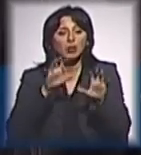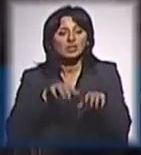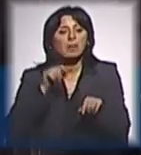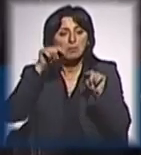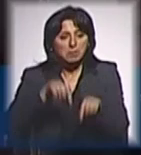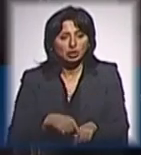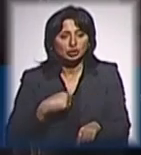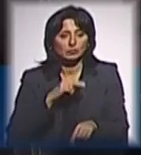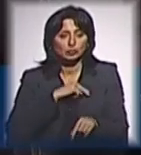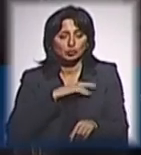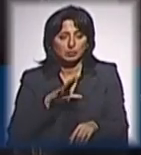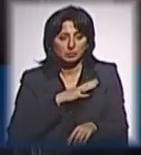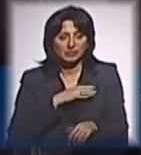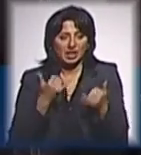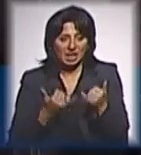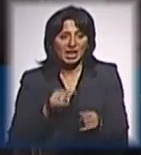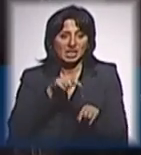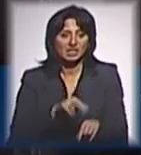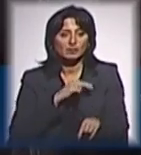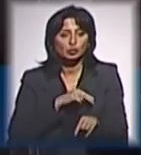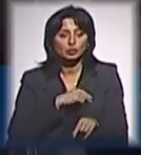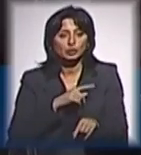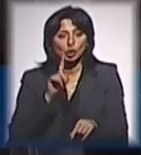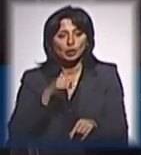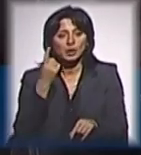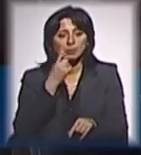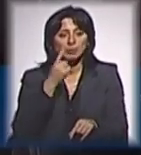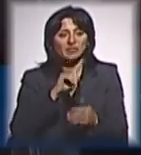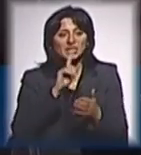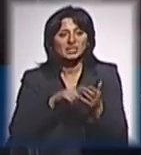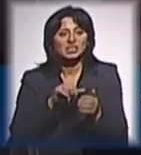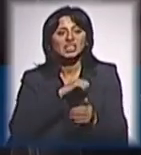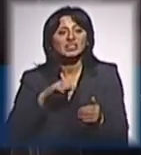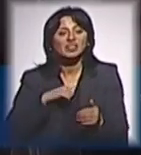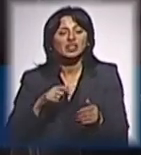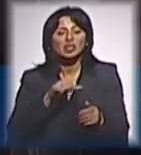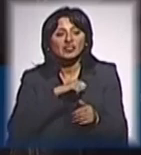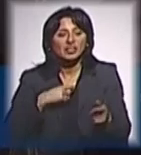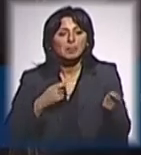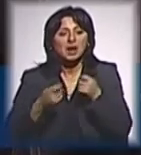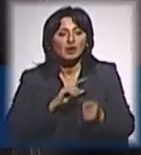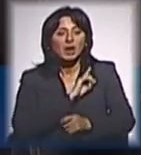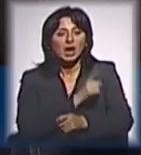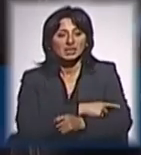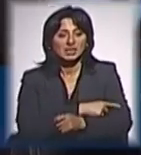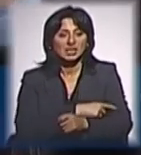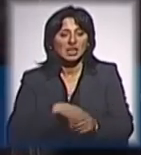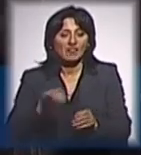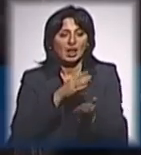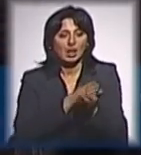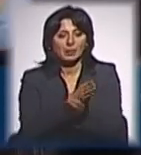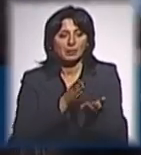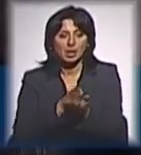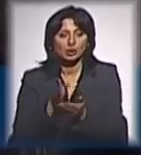იყო, მაშინაც საკრებულოში მუშაობდი, ეხლაც იქ მუშაობ. ნომერ პირველი საკითხი არის თვითონ თვითმმართველობების გაძლიერება ყველა იმ